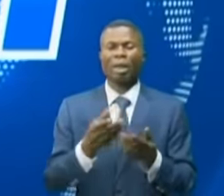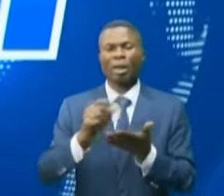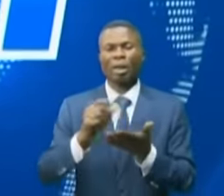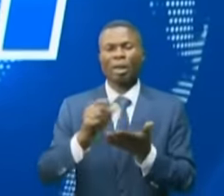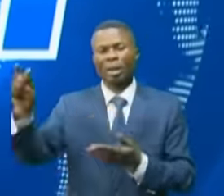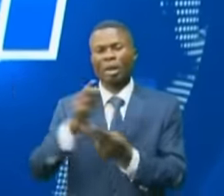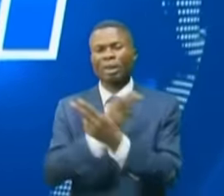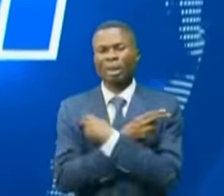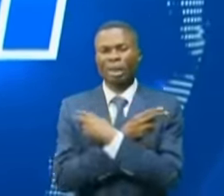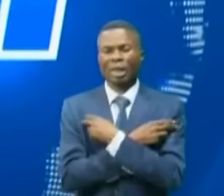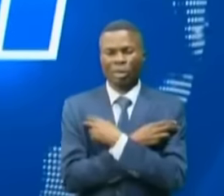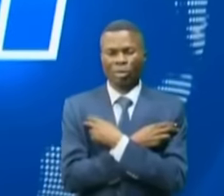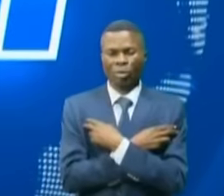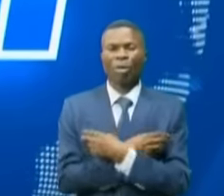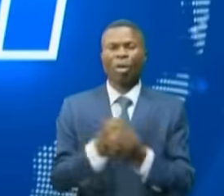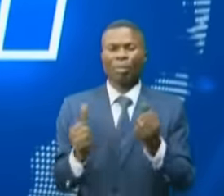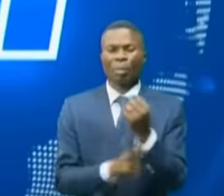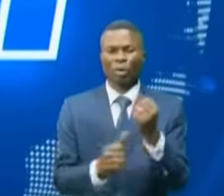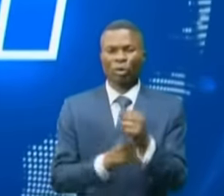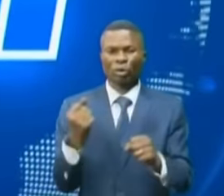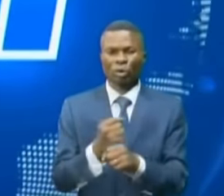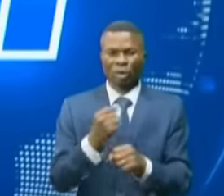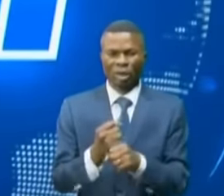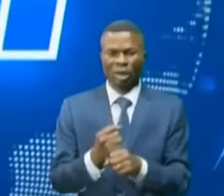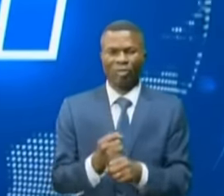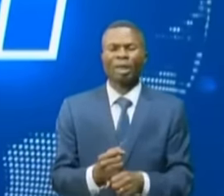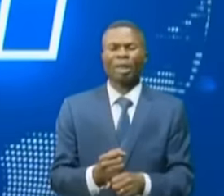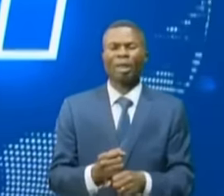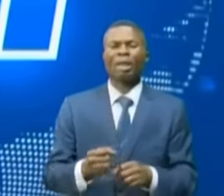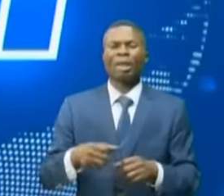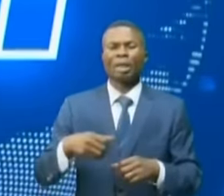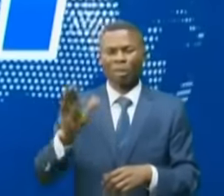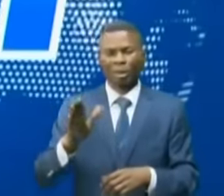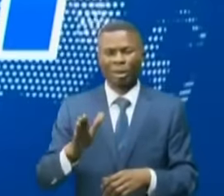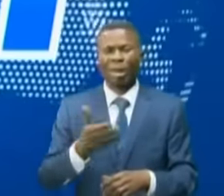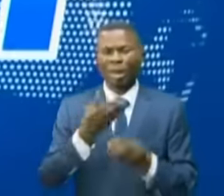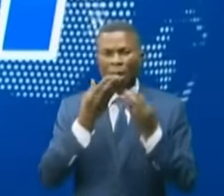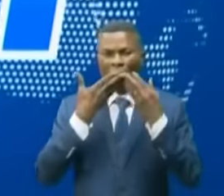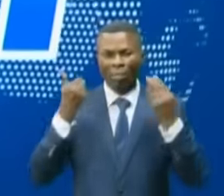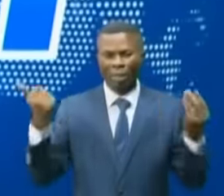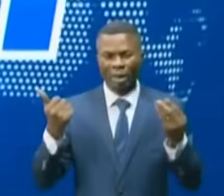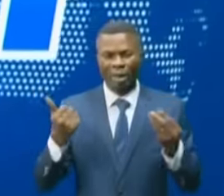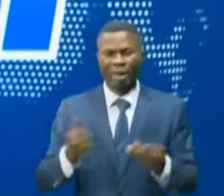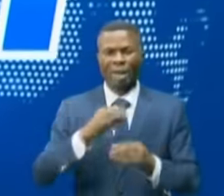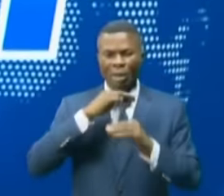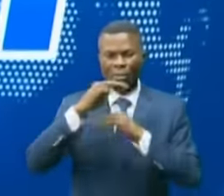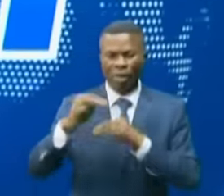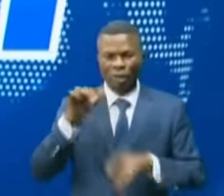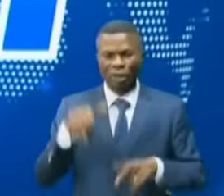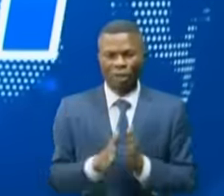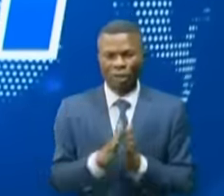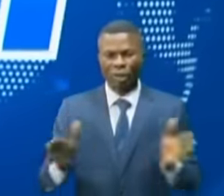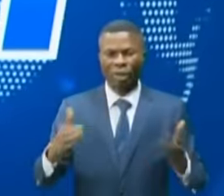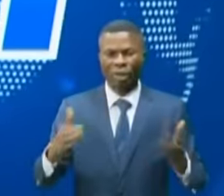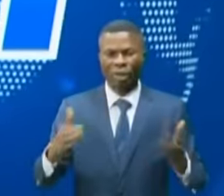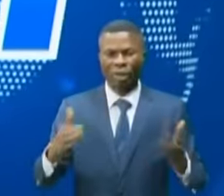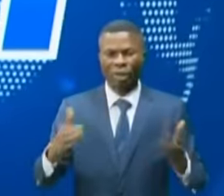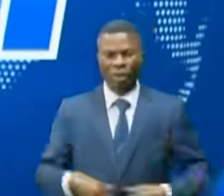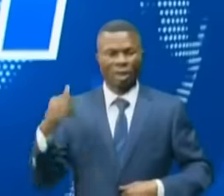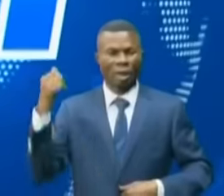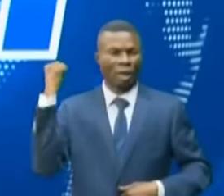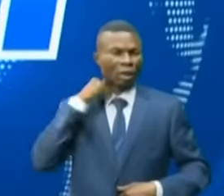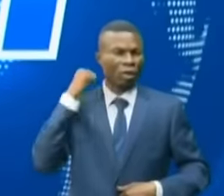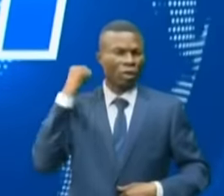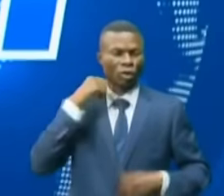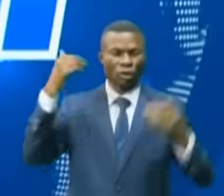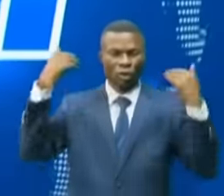personnes de l'administration. C'est l'essentiel du message du secrétaire de la santé Sylvain Yuma Ramazani au médecin-chef